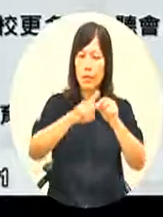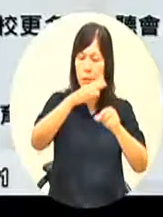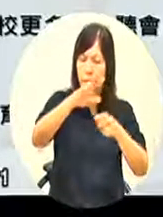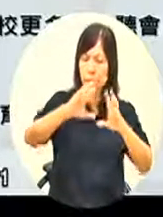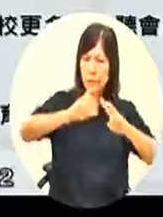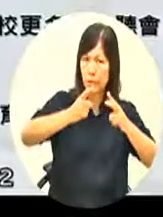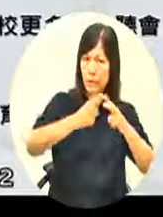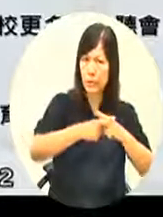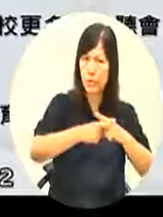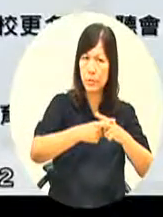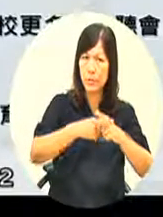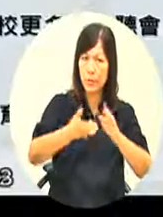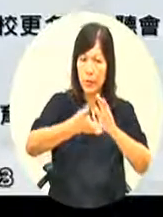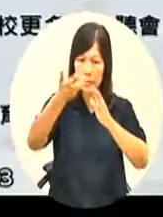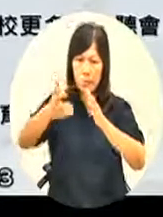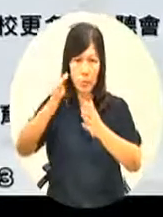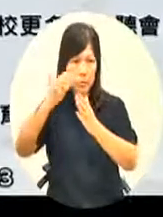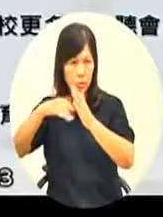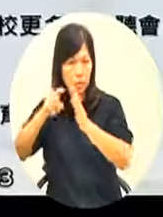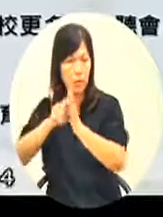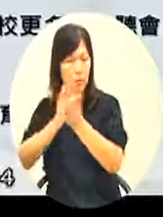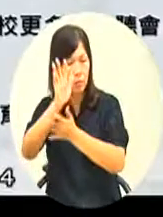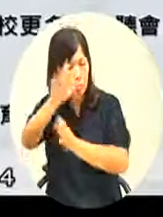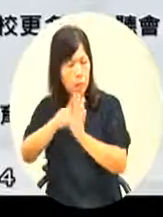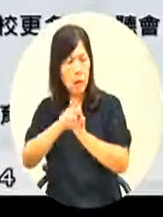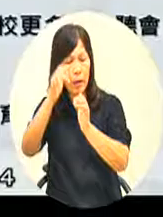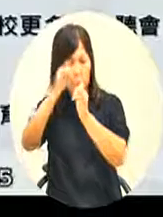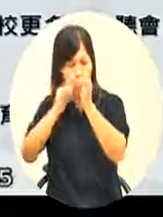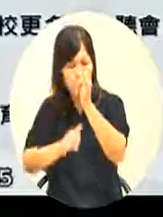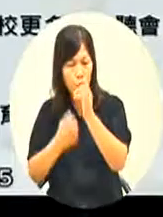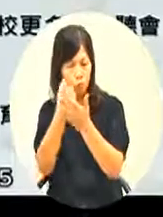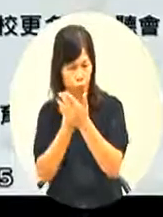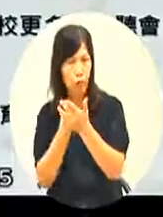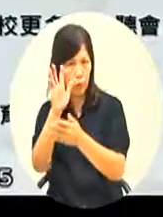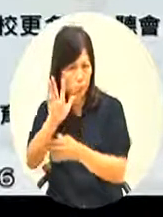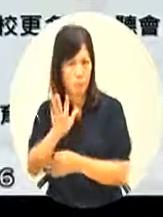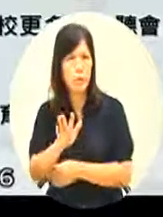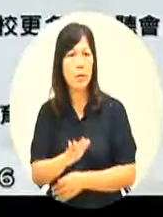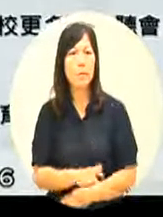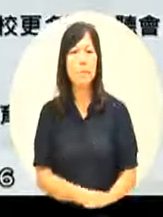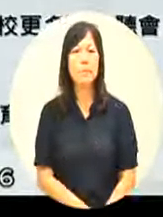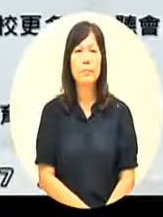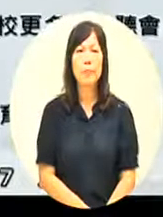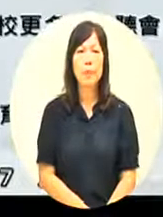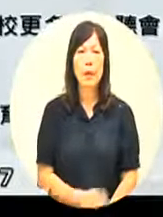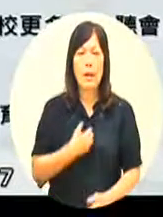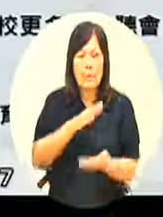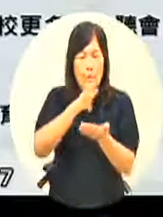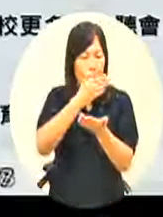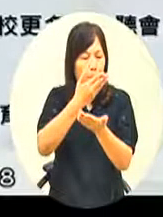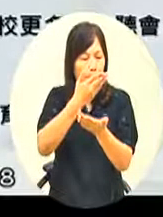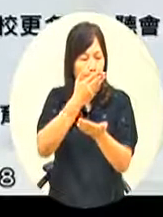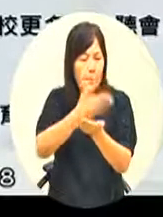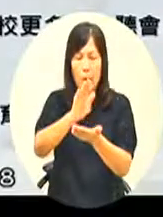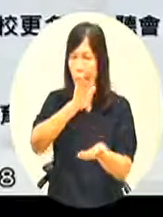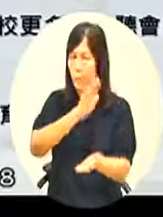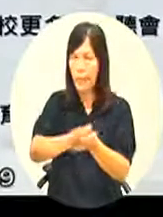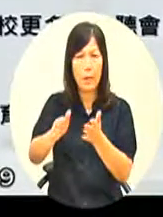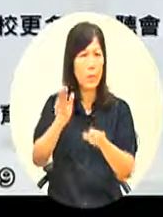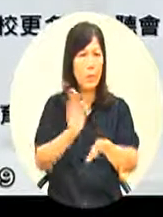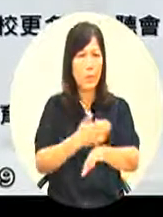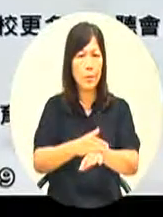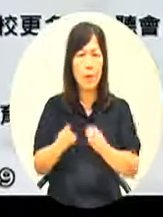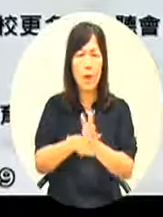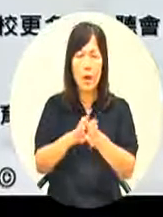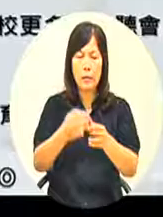小迁校之后，它的历史是会保存的，它不会被消灭，它不过是展